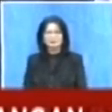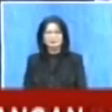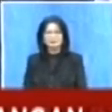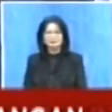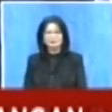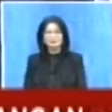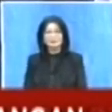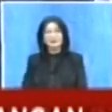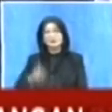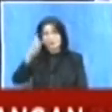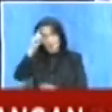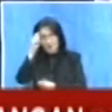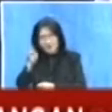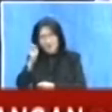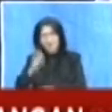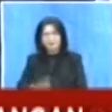yang saya hormati